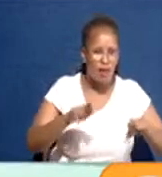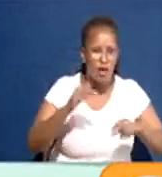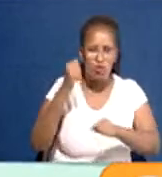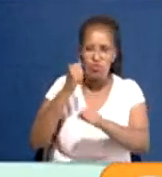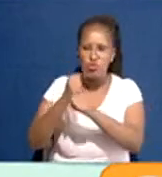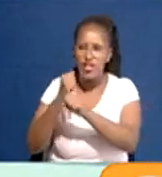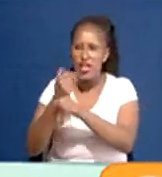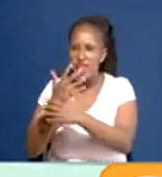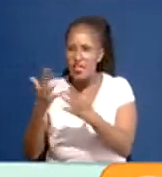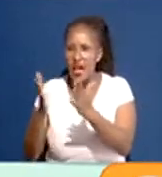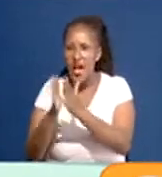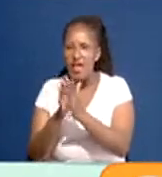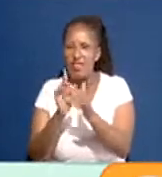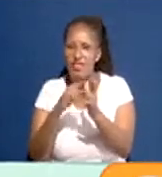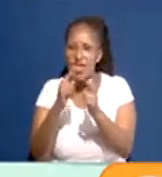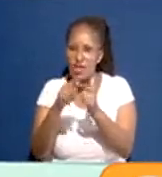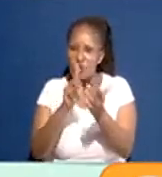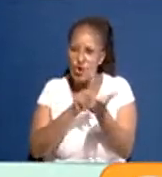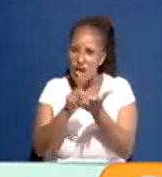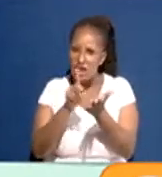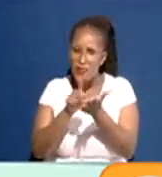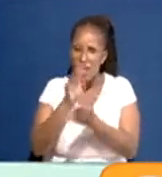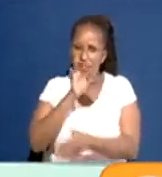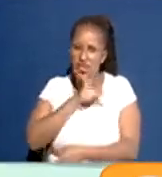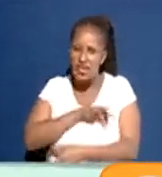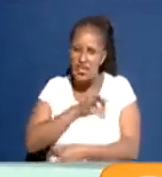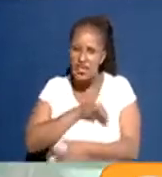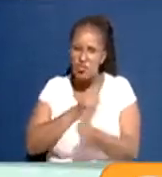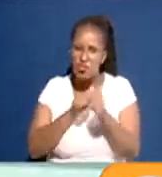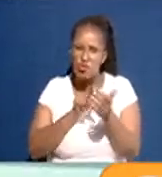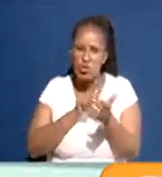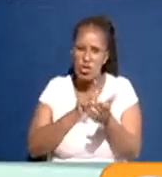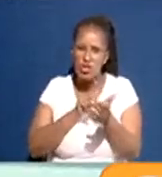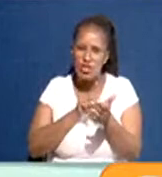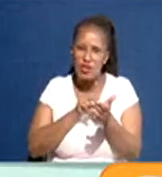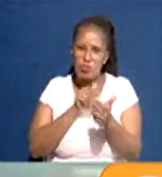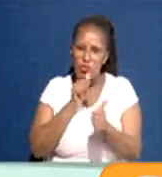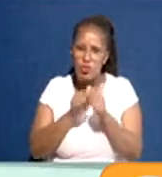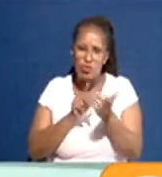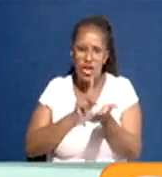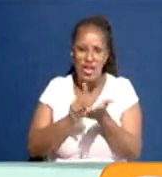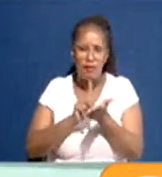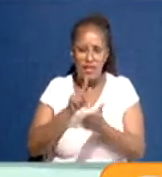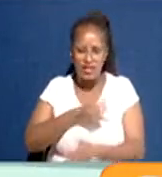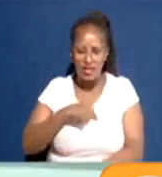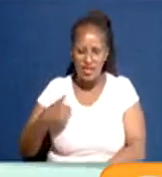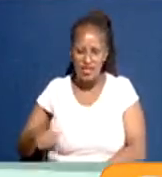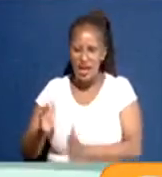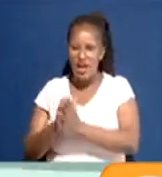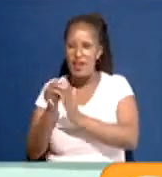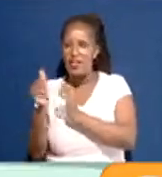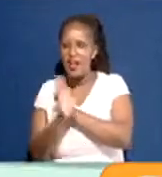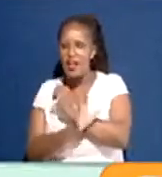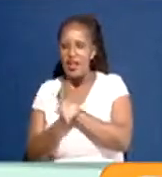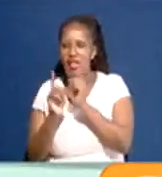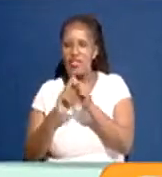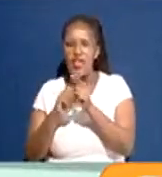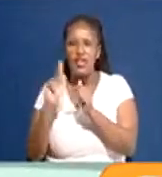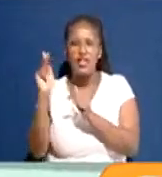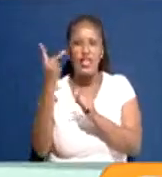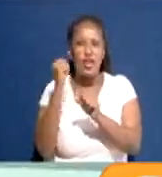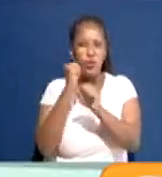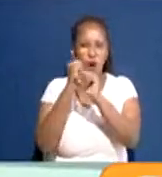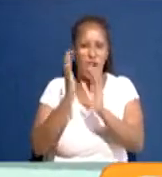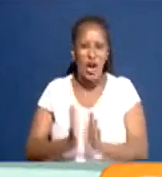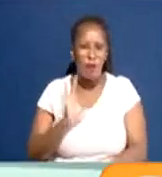na tuwalipe ile interest tunalipa wale Chinese na tunalipa wale watu wengine hawa wafanyikazi wa Kenya wafaidike